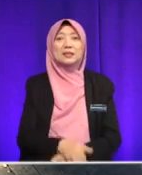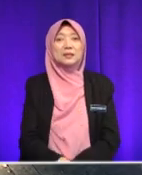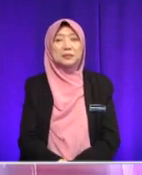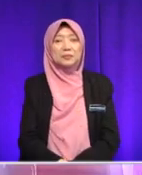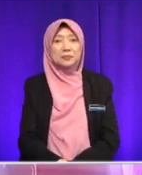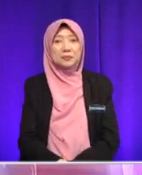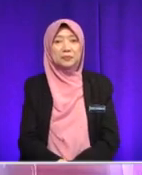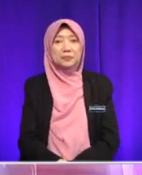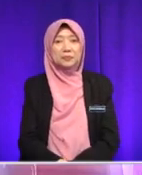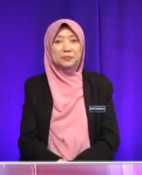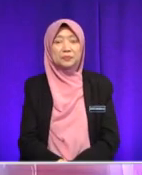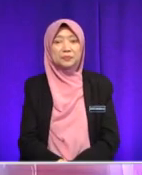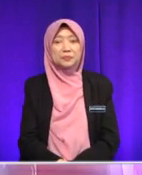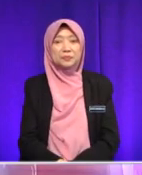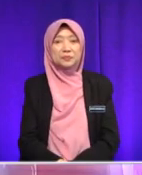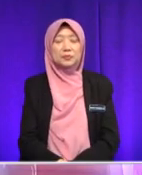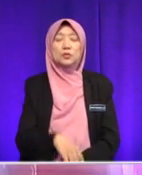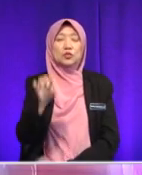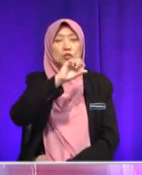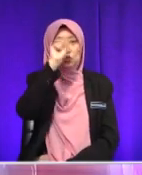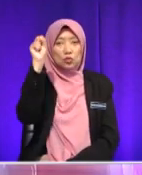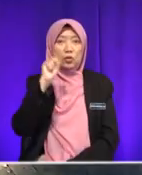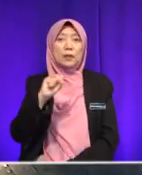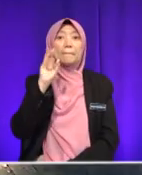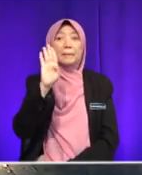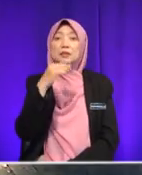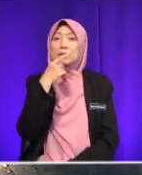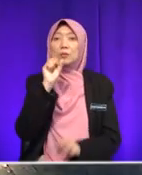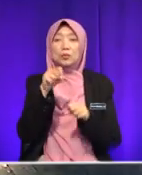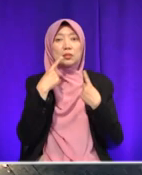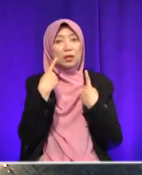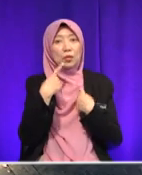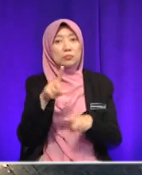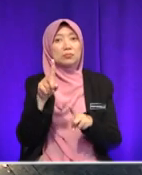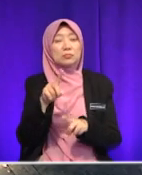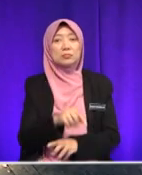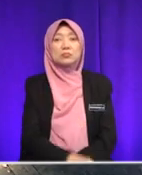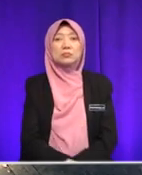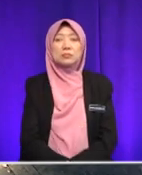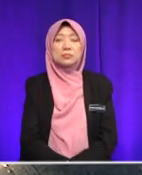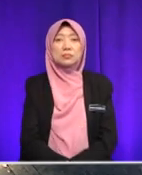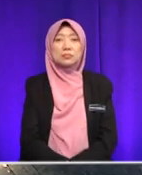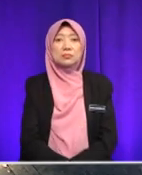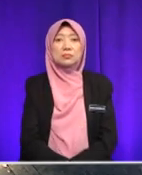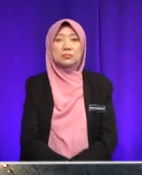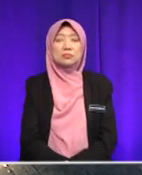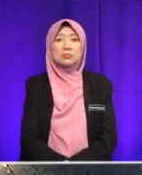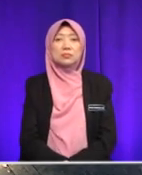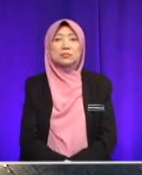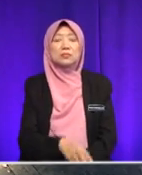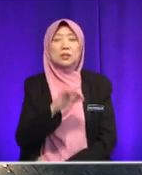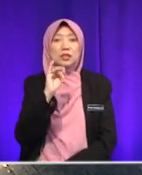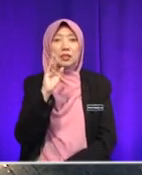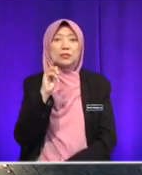beliau. Okey, baik. Kita lihat untuk soalan B pula. Siapa yang boleh jawab untuk soalan B? Ada yang nak cuba? Ada yang ingin cuba? Ifti. Ifti,